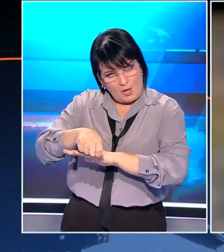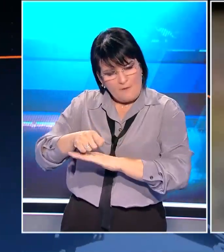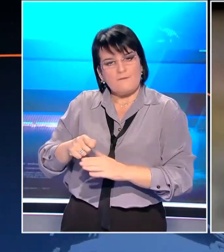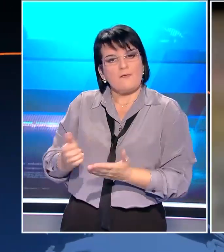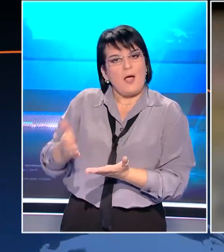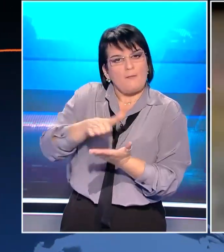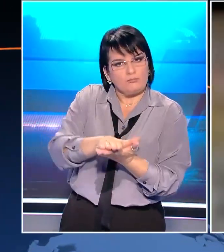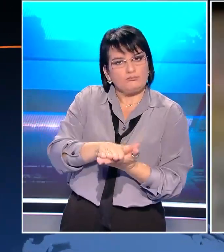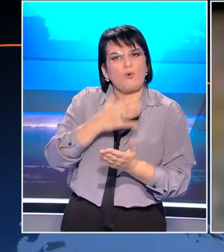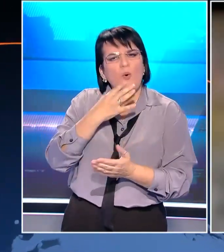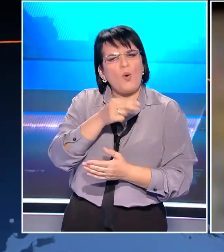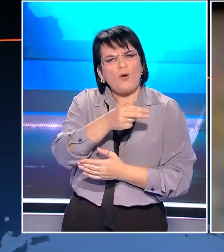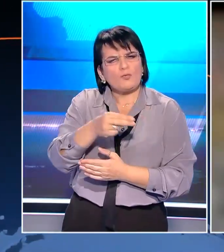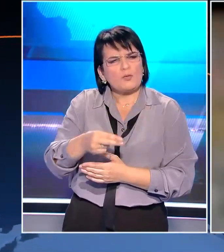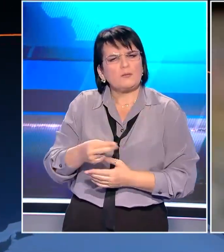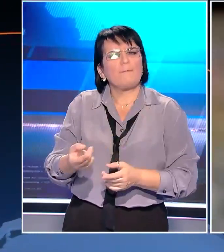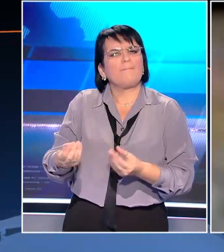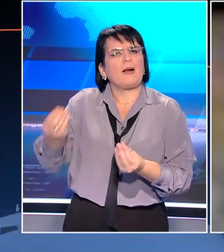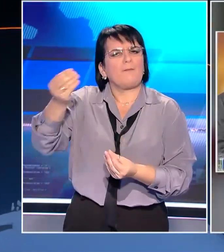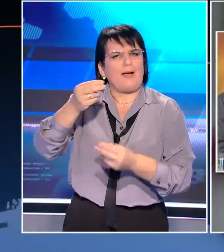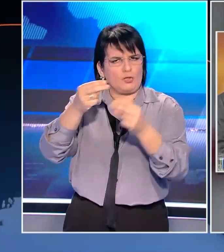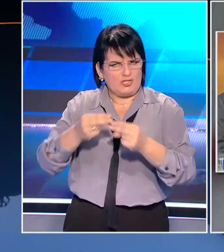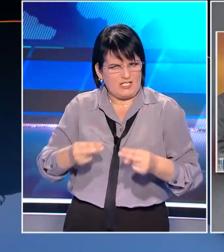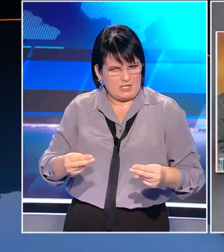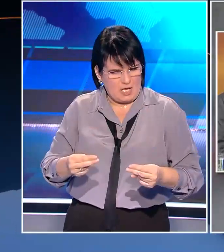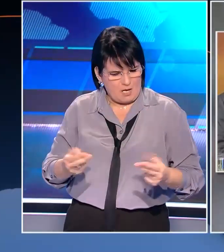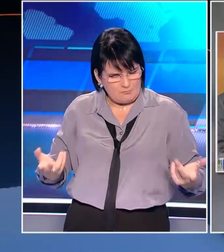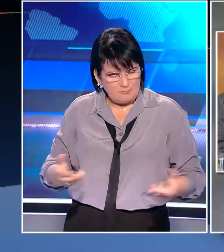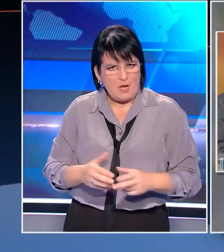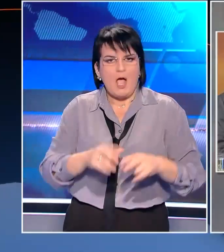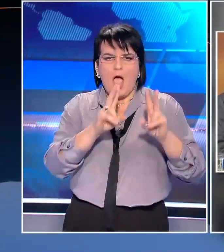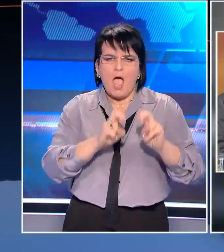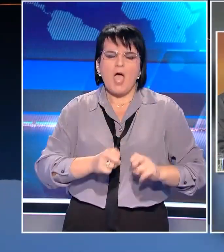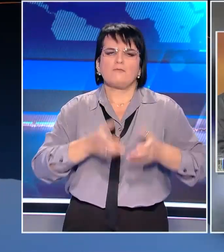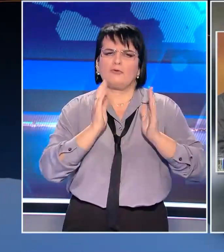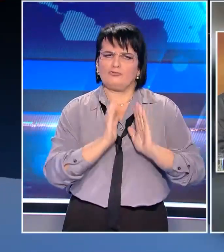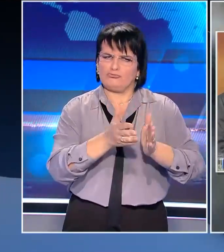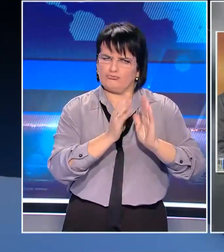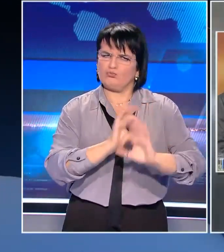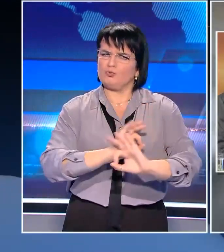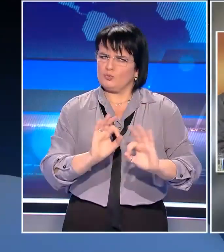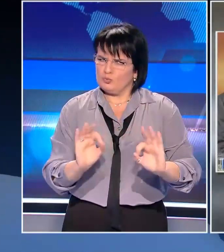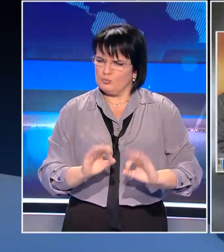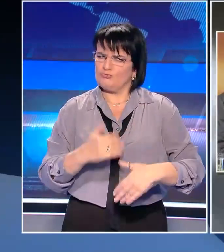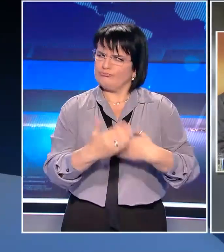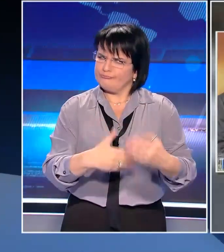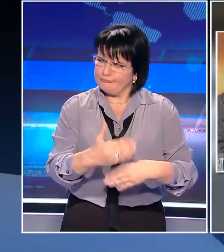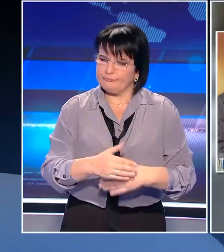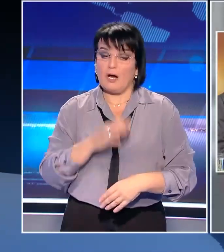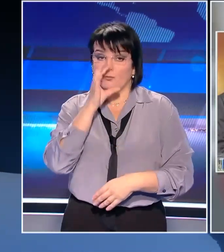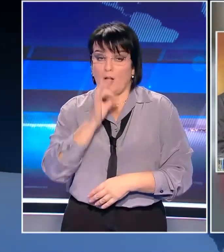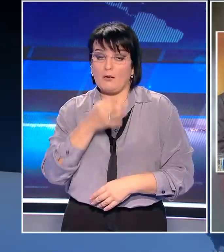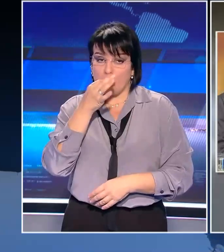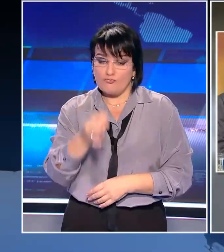για εγκληματική οργάνωση και στην οποία μπορεί να δώσει στοιχεία. Οι έρευνες προχωράνε καλά. Αυτό το οποίο μπορώ να σας πω